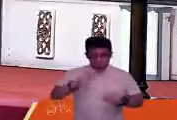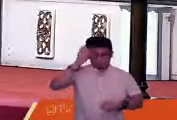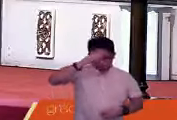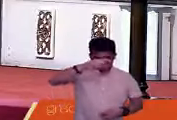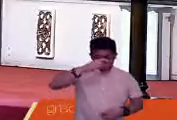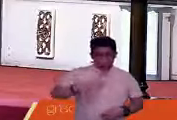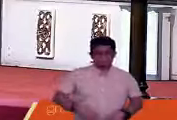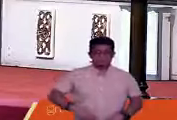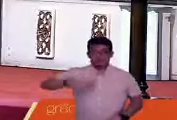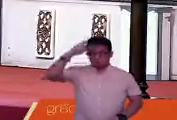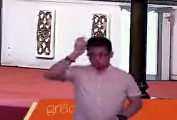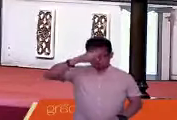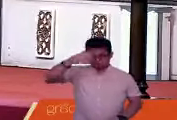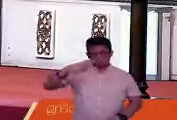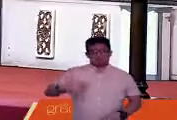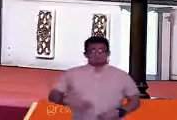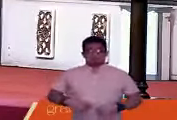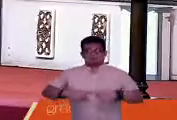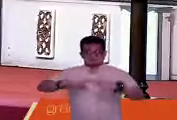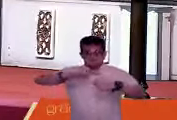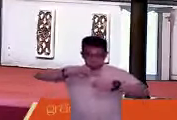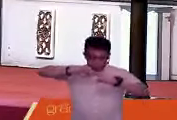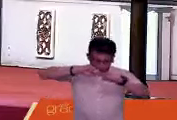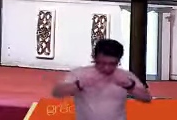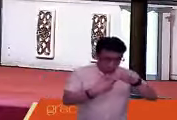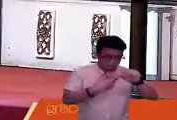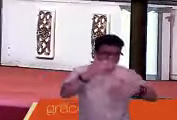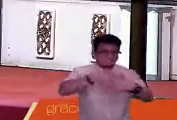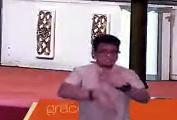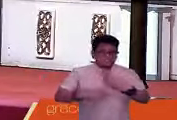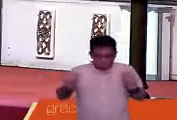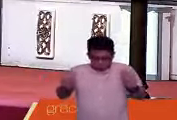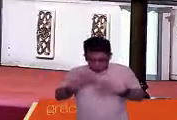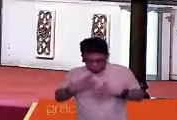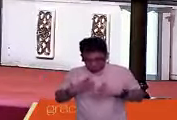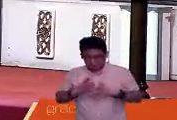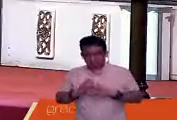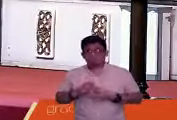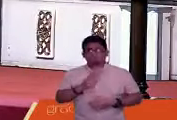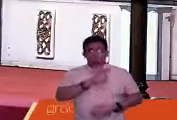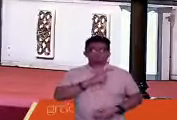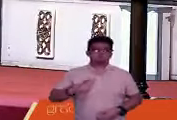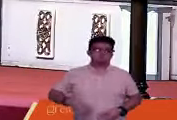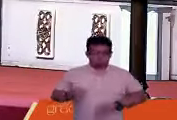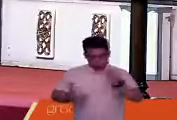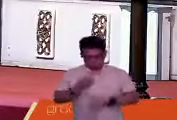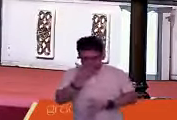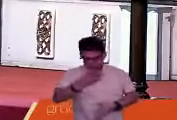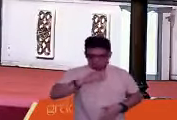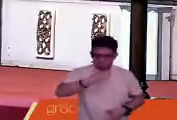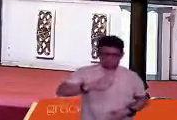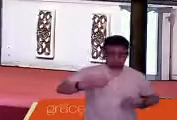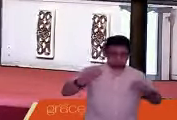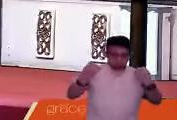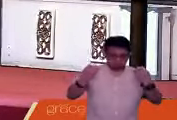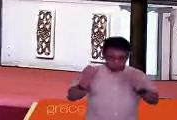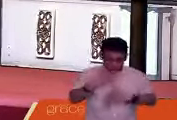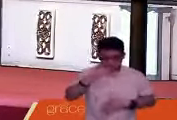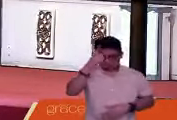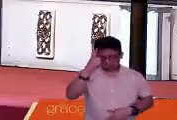wisdom starts from the fear of the Lord. Wagani kay kahadlok sa Ginoo, di yun ka